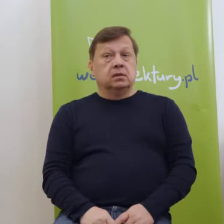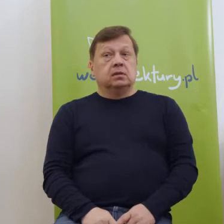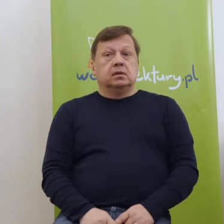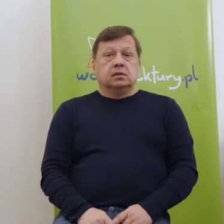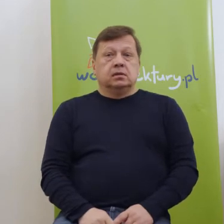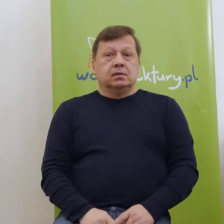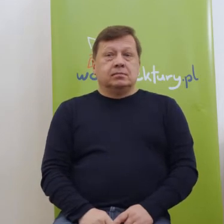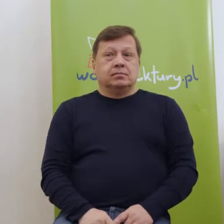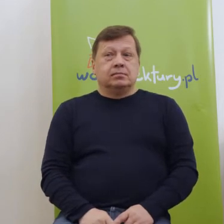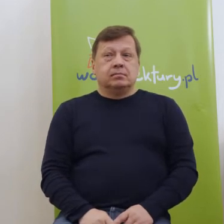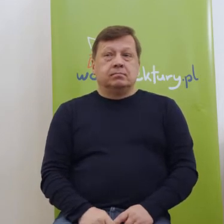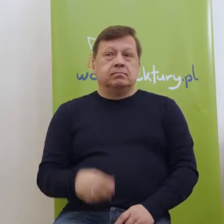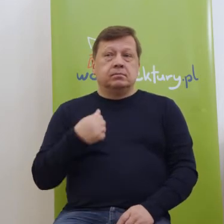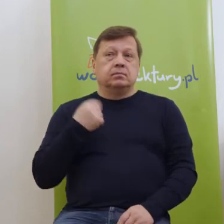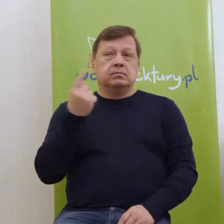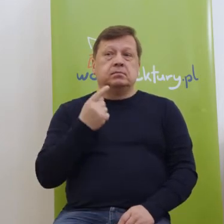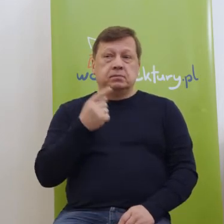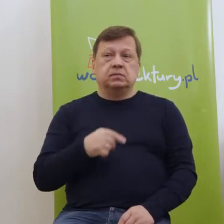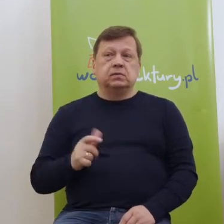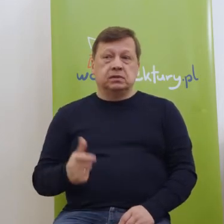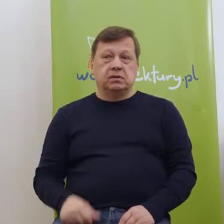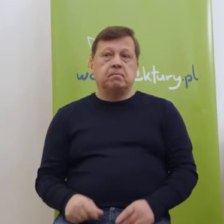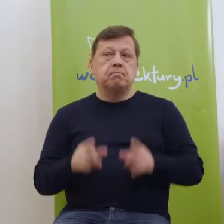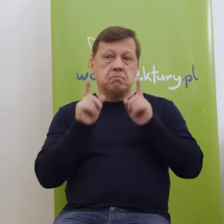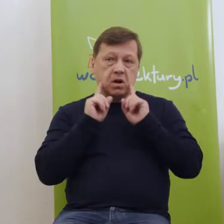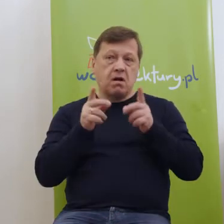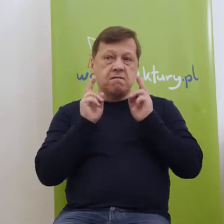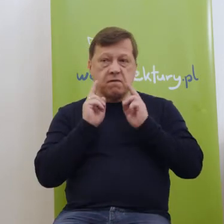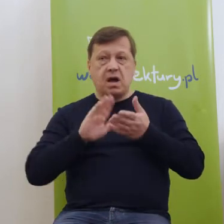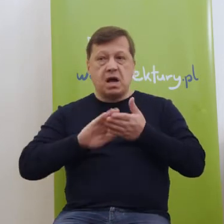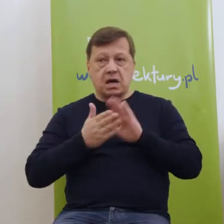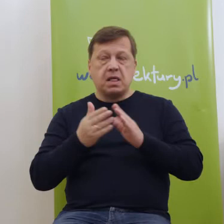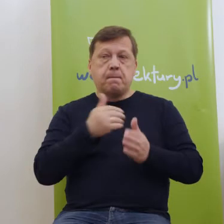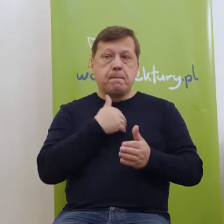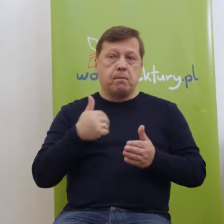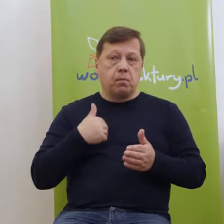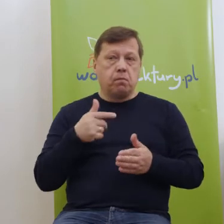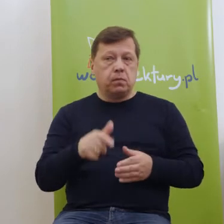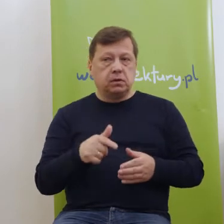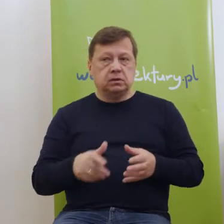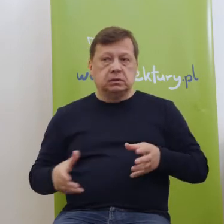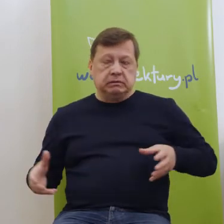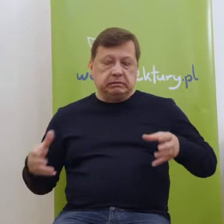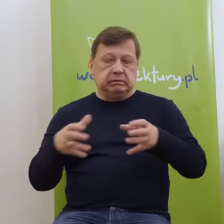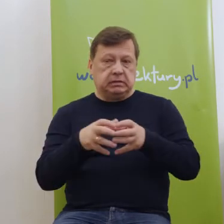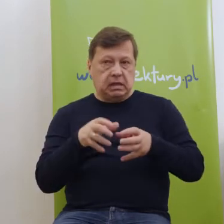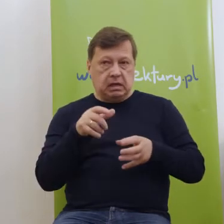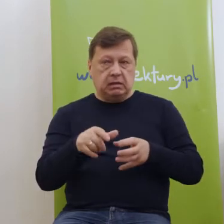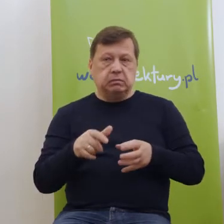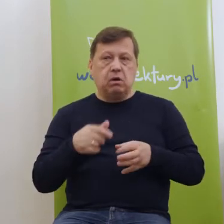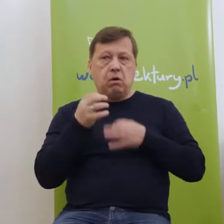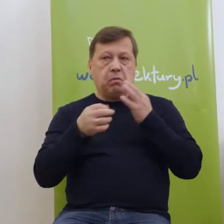Tak też jak mówiłaś, teraz sobie pomyślałam, że rzeczywiście jeśli są na rynku polskim zbiory opowiadań, to raczej tematyczne i różnych